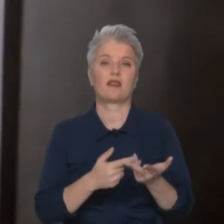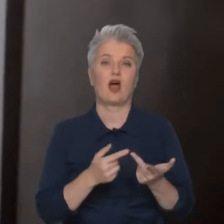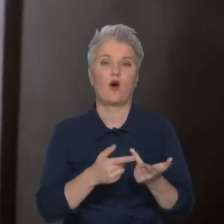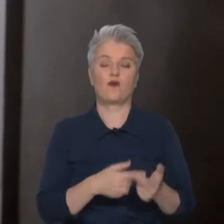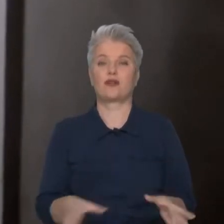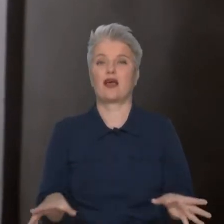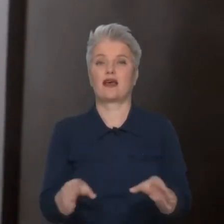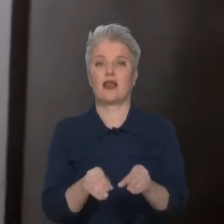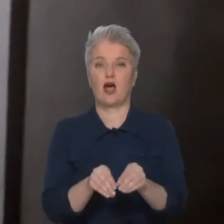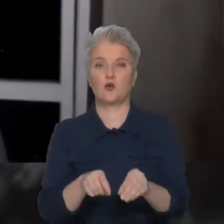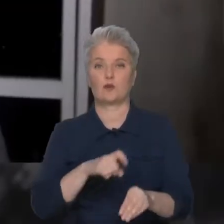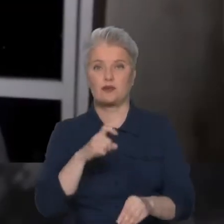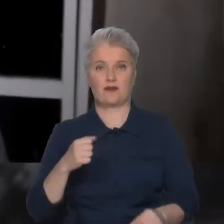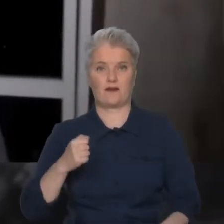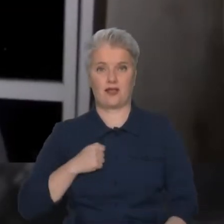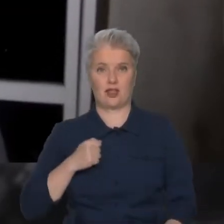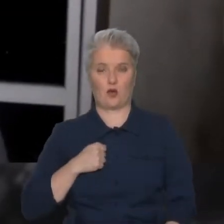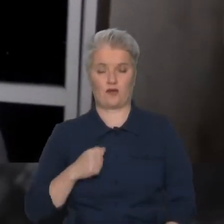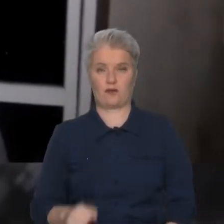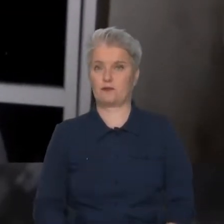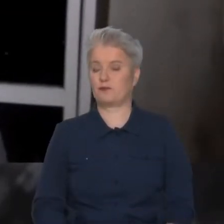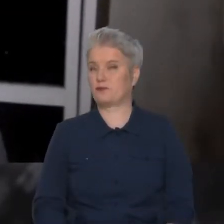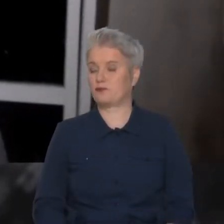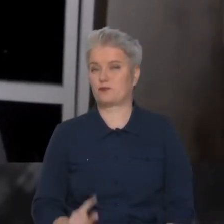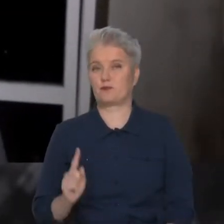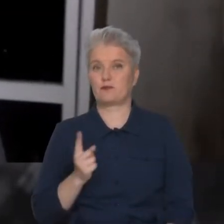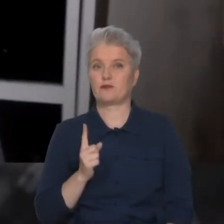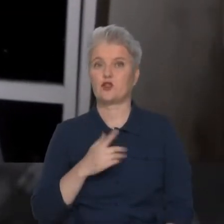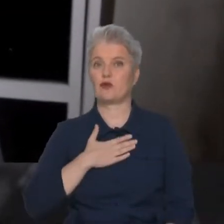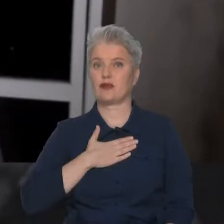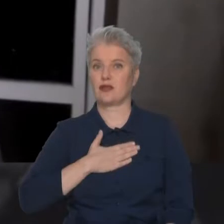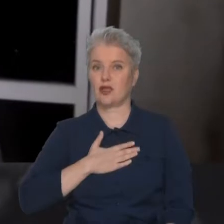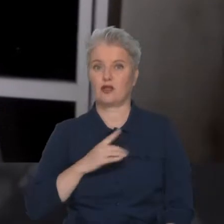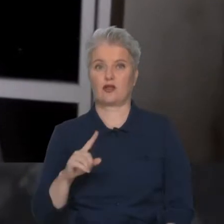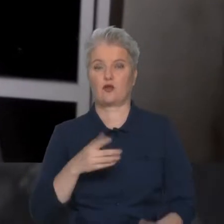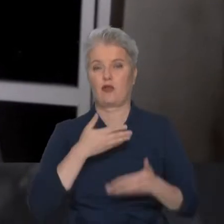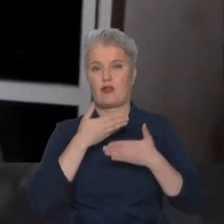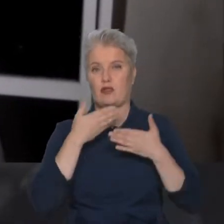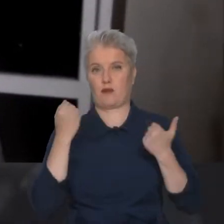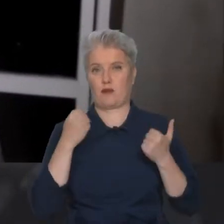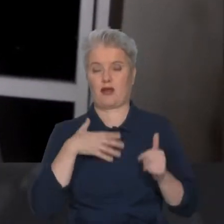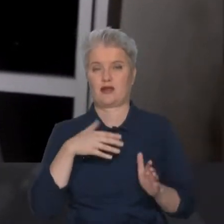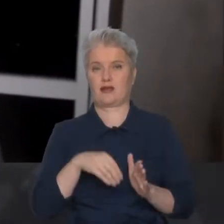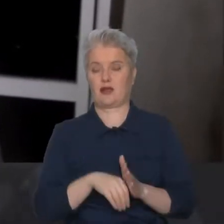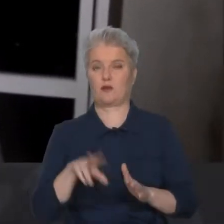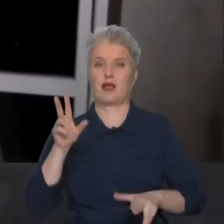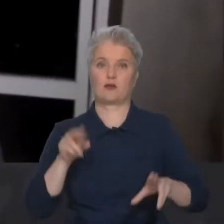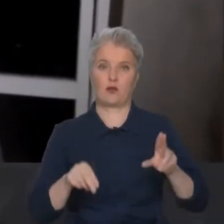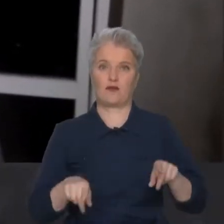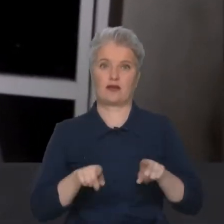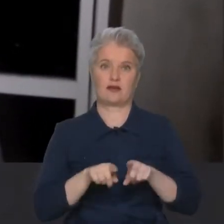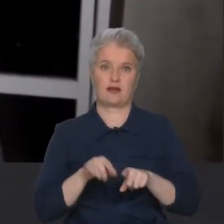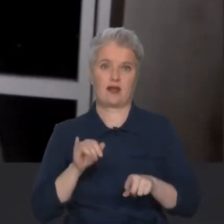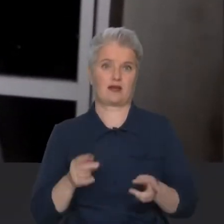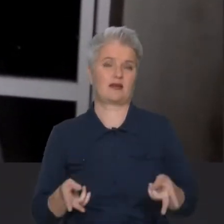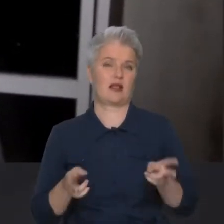разом з військовими. В'ячеславе? Ну, єдине, що тішить, що немає загиблих, і ми сподіваємося, що все так і залишиться. Дякую тобі за